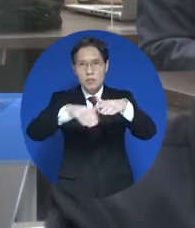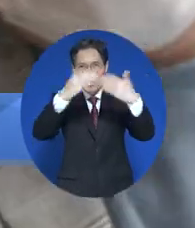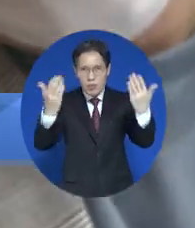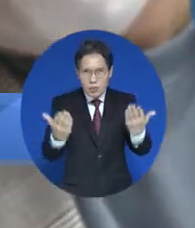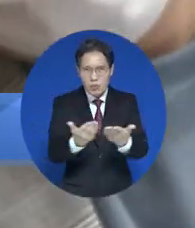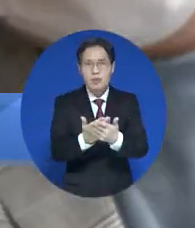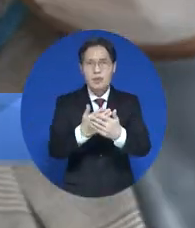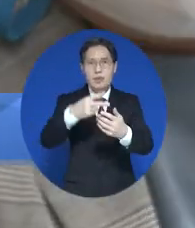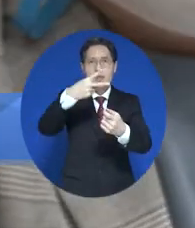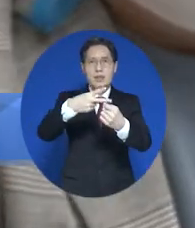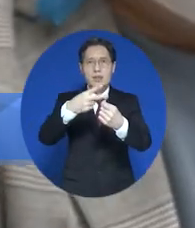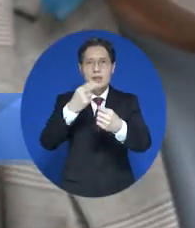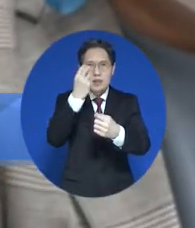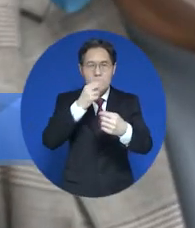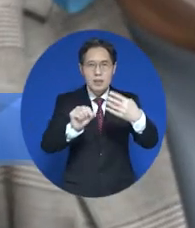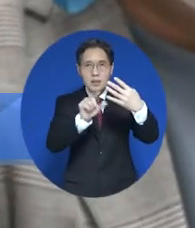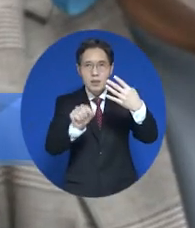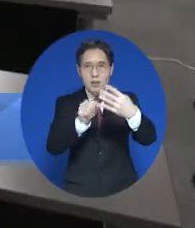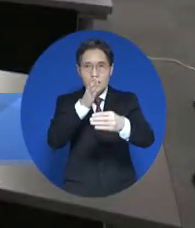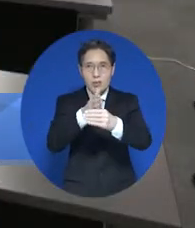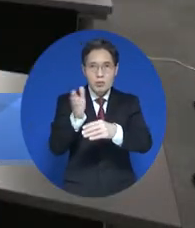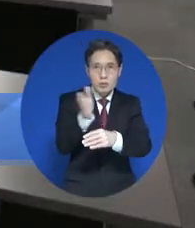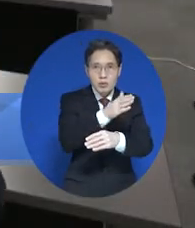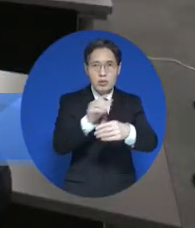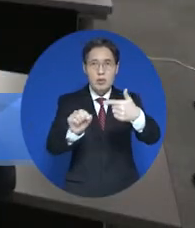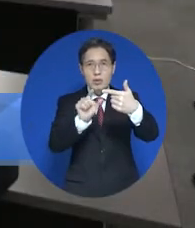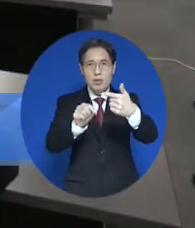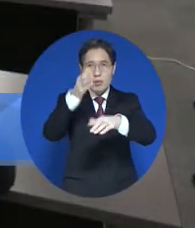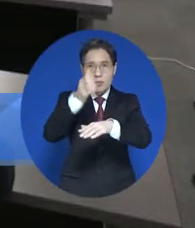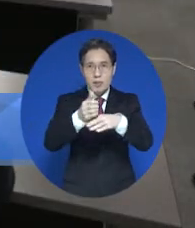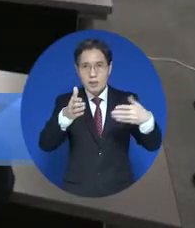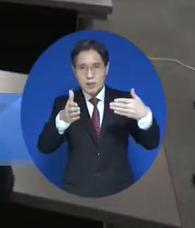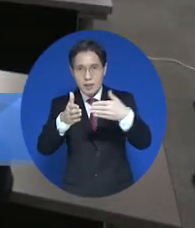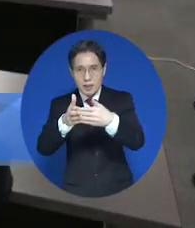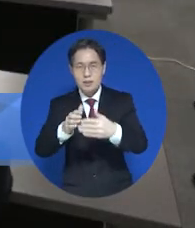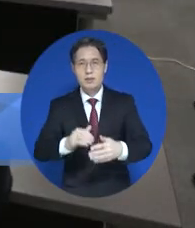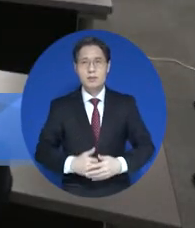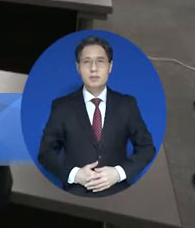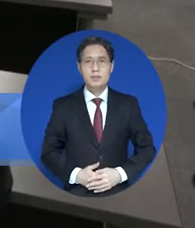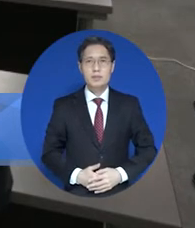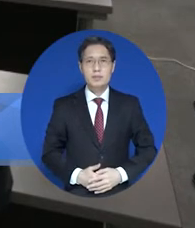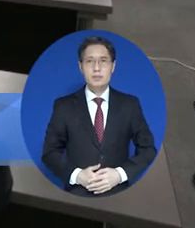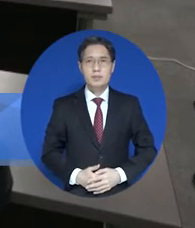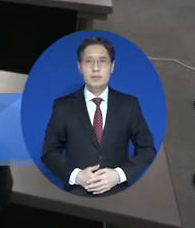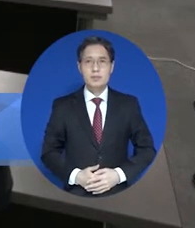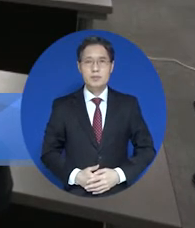2차 조사를 4월 중순부터 2월말까지 실시할 예정입니다